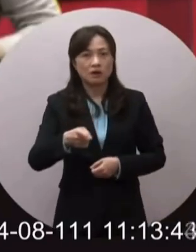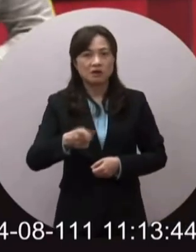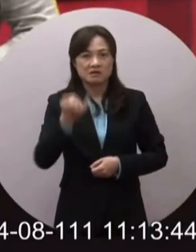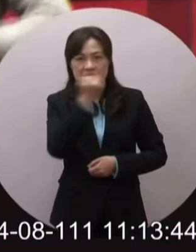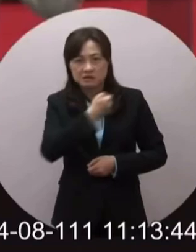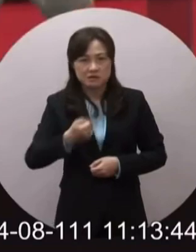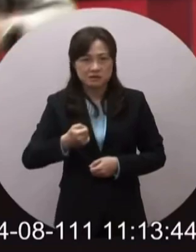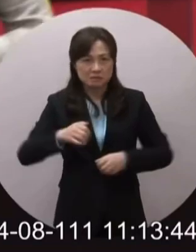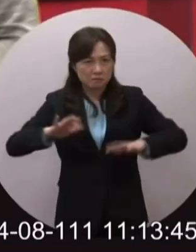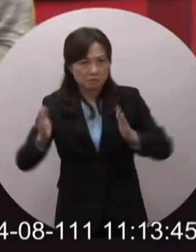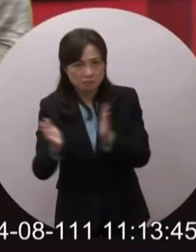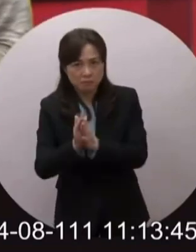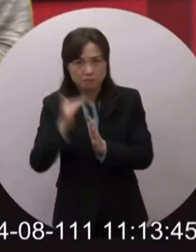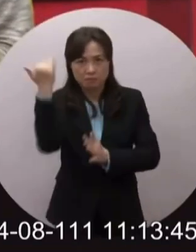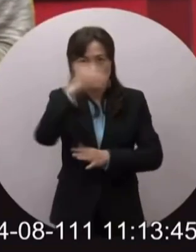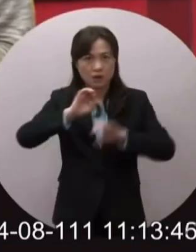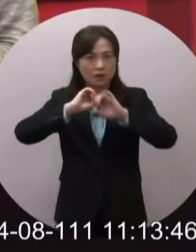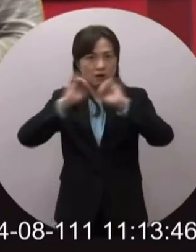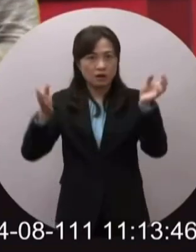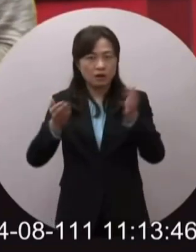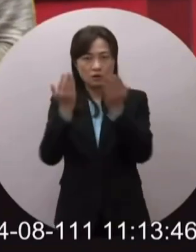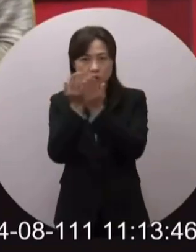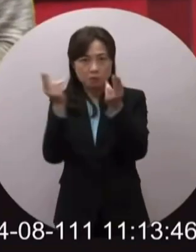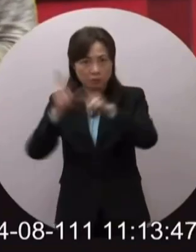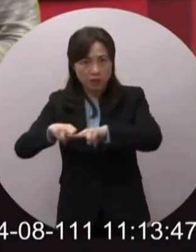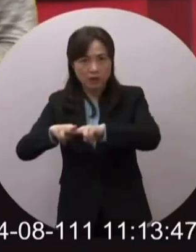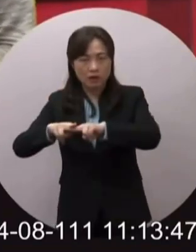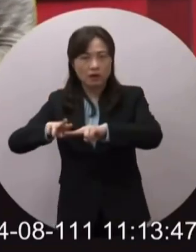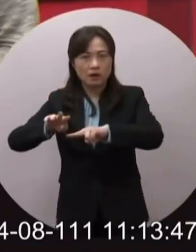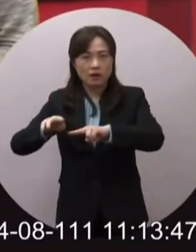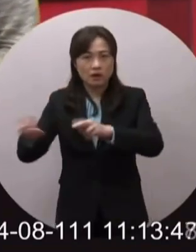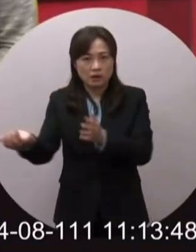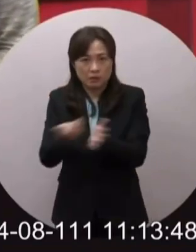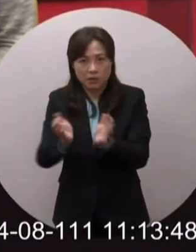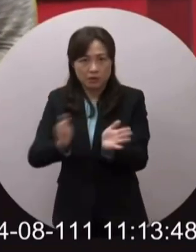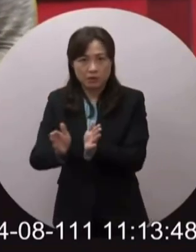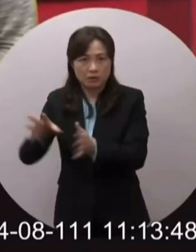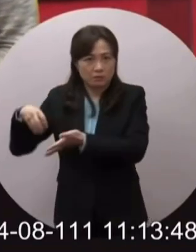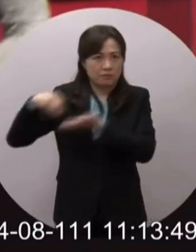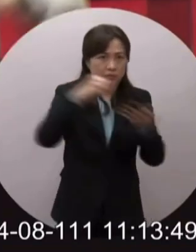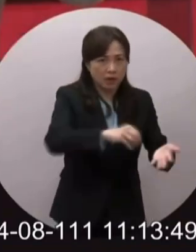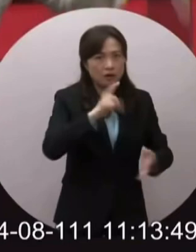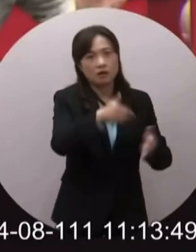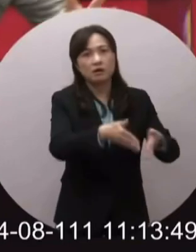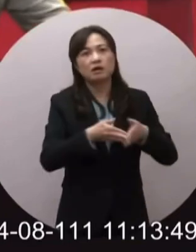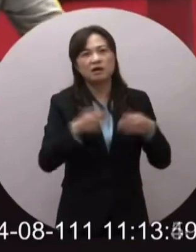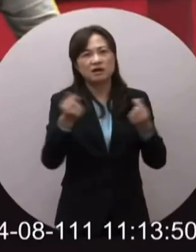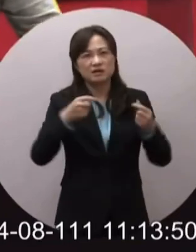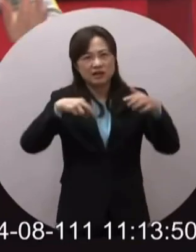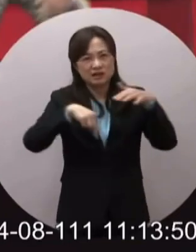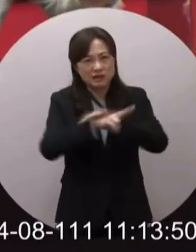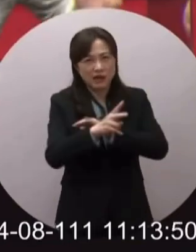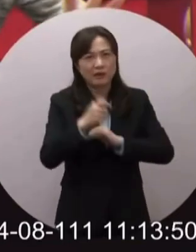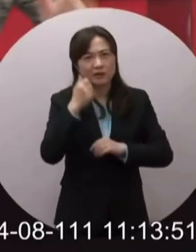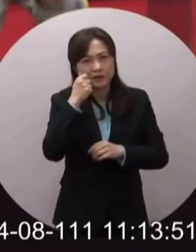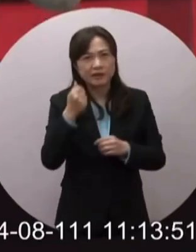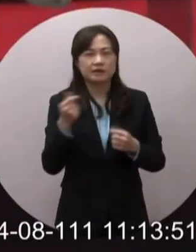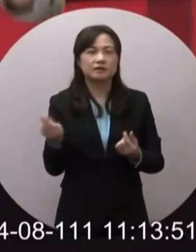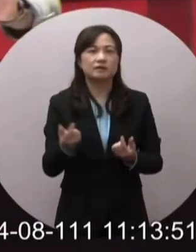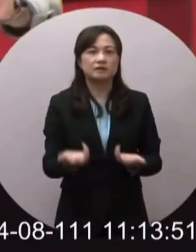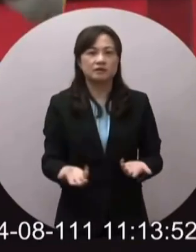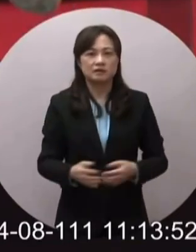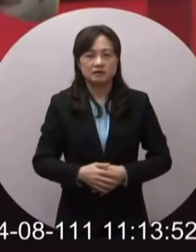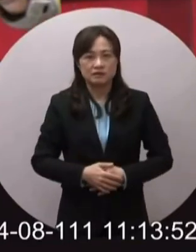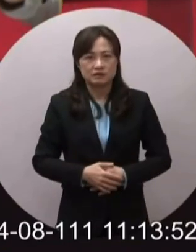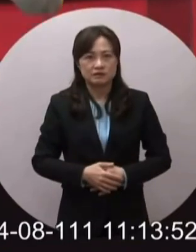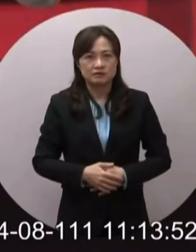装到大袋子带回家。 现 那 在 家长觉得说，哇，是要逃难是不是？这样带个大袋子。 现 所以